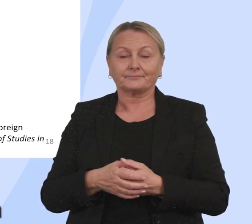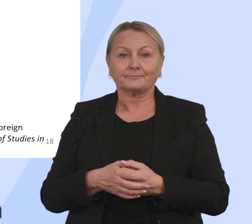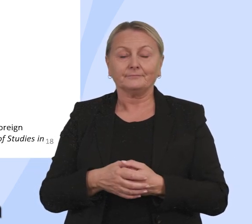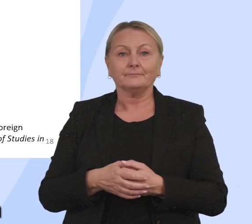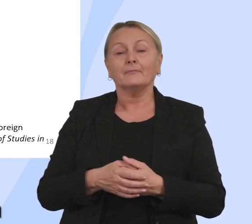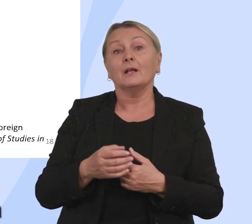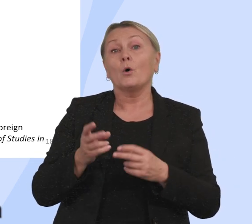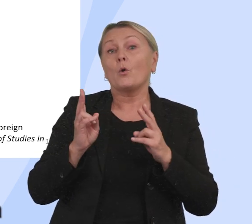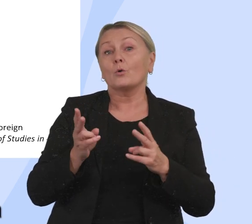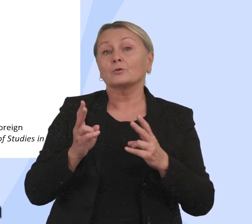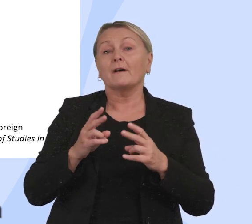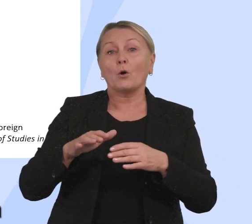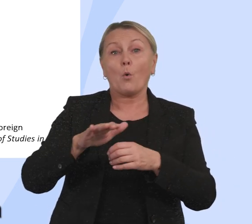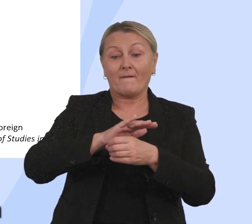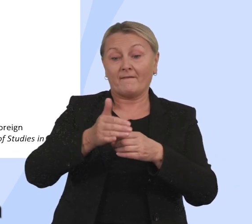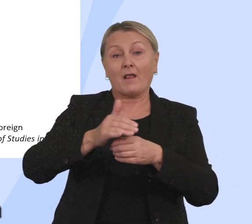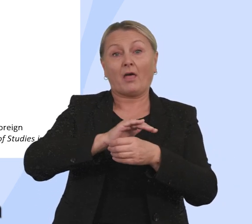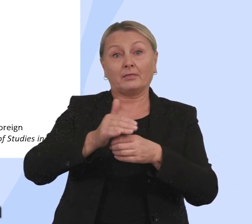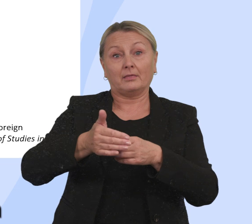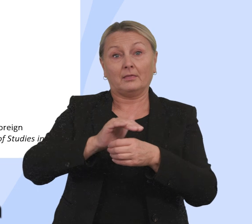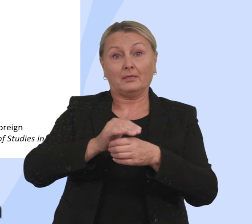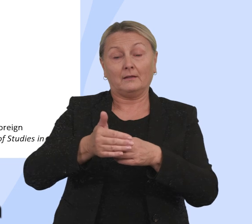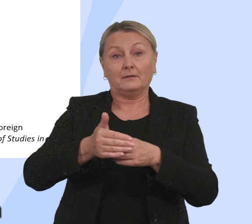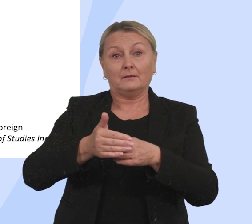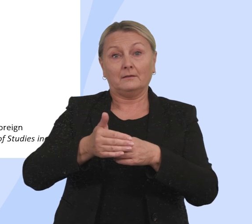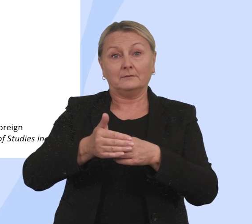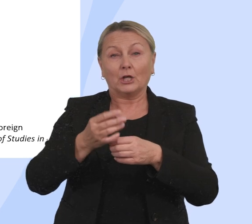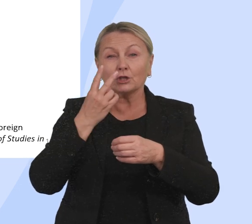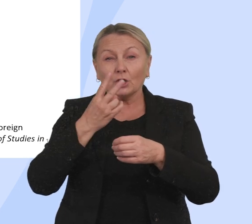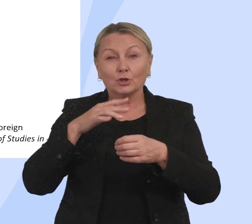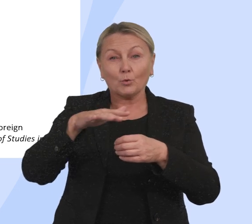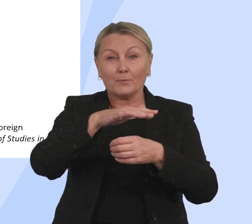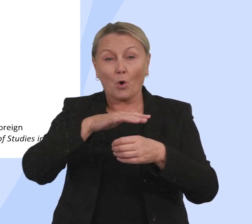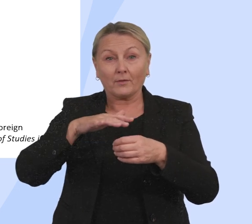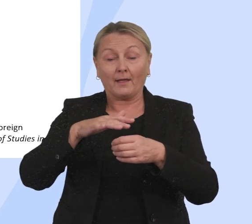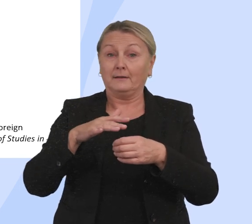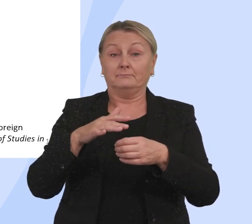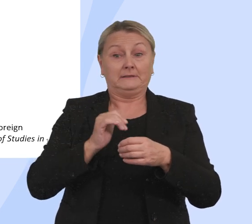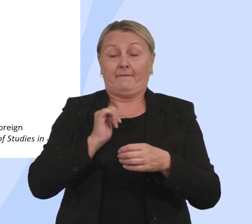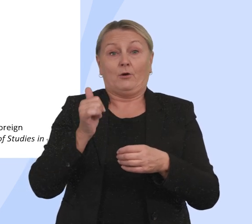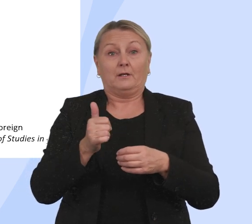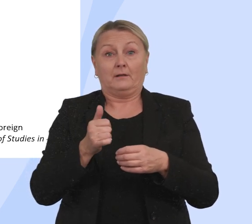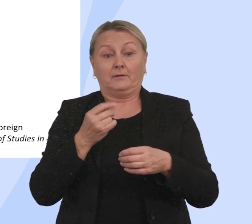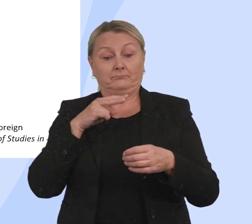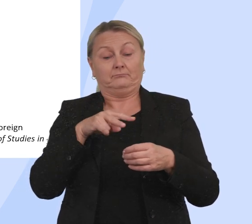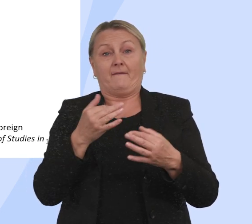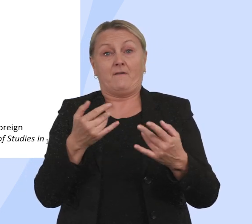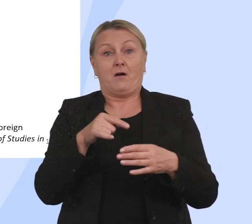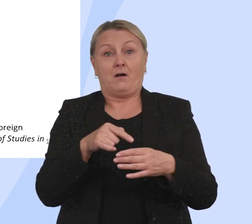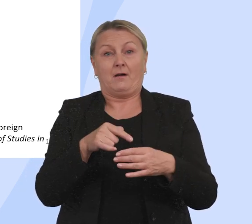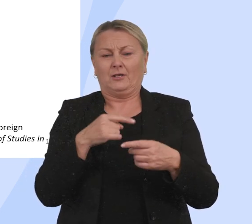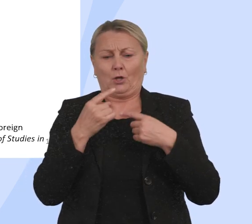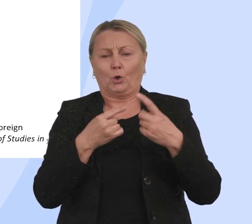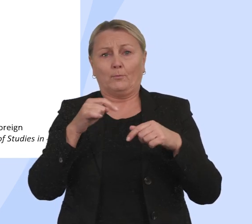overfladen på appelsinen. Der er synsområderne selvfølgelig for at få øje på, hvad det er, jeg snakker om.